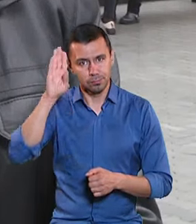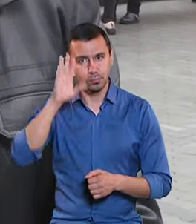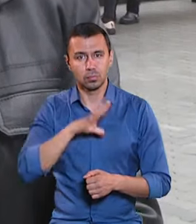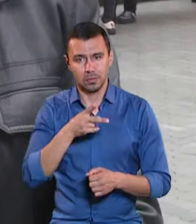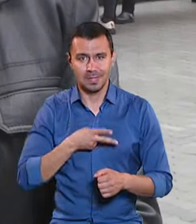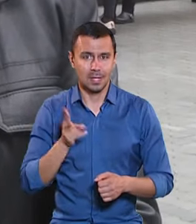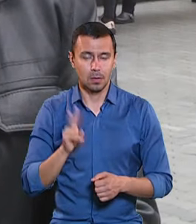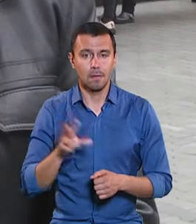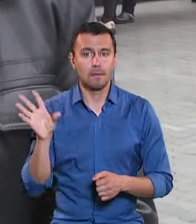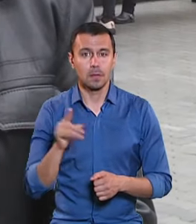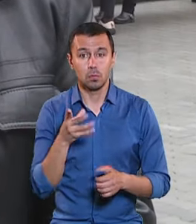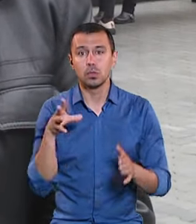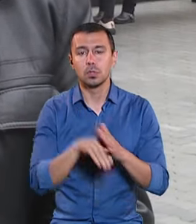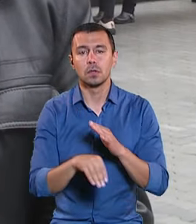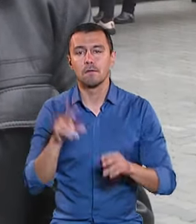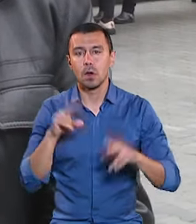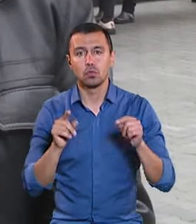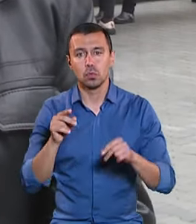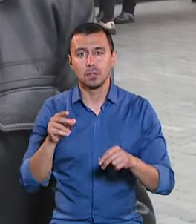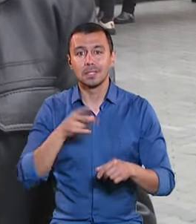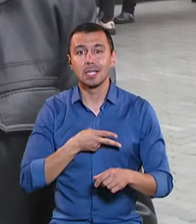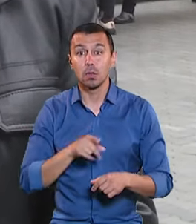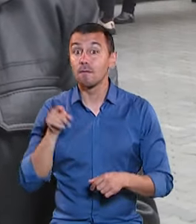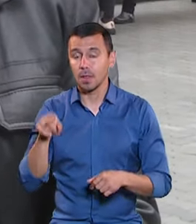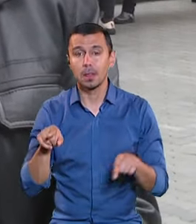загинув. В тому числі вважали, що загинув і він.